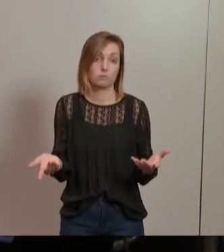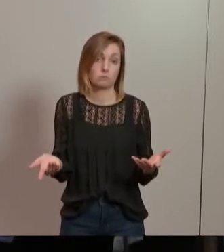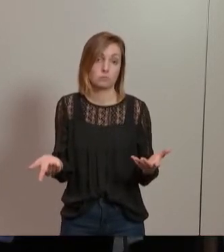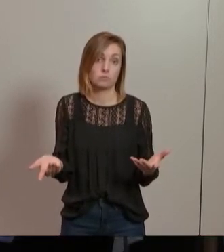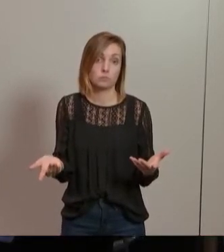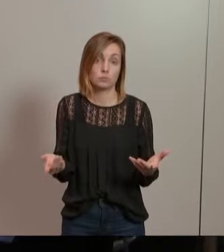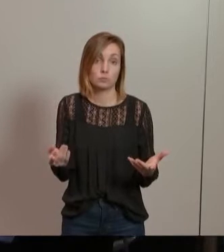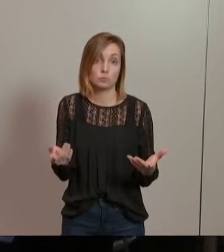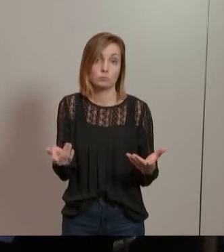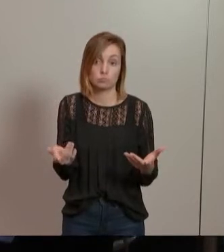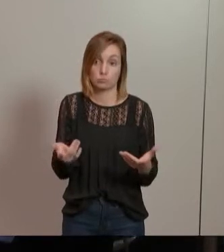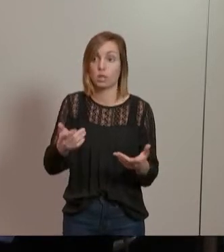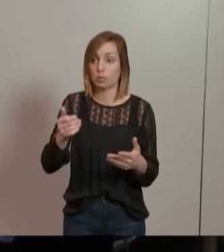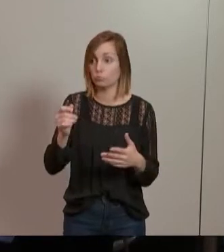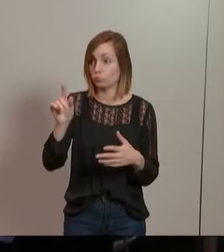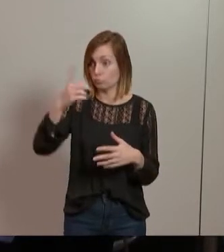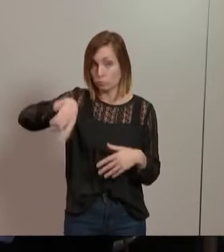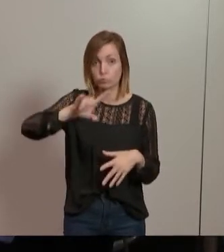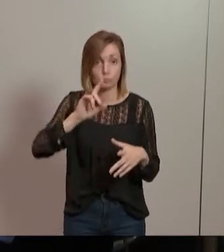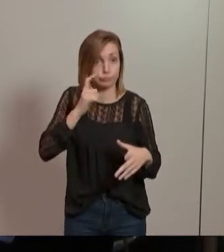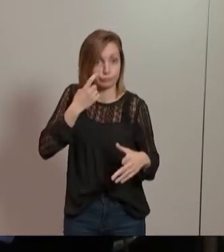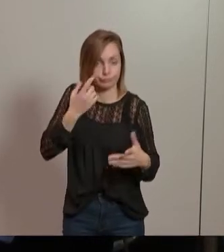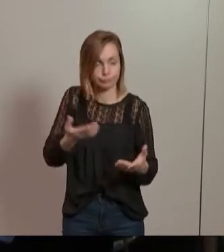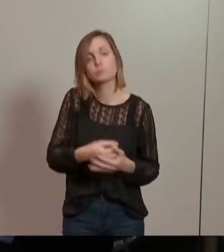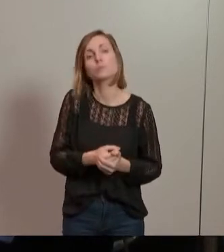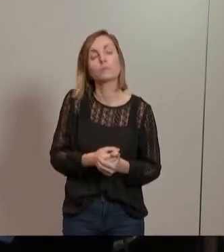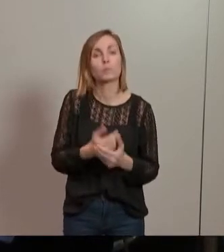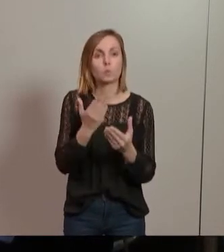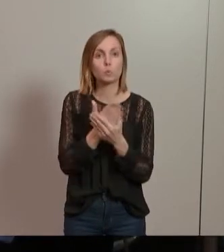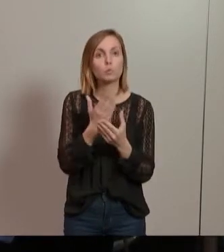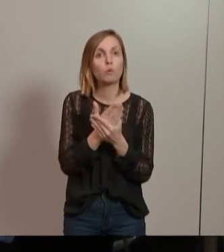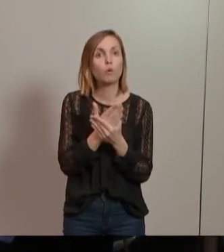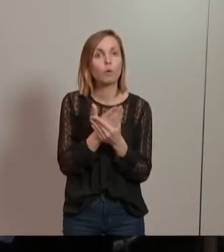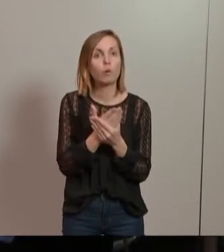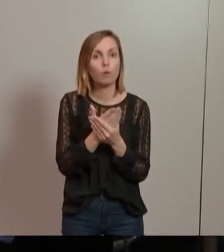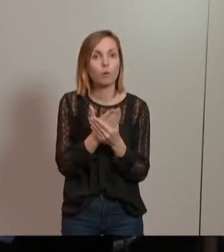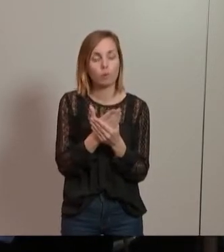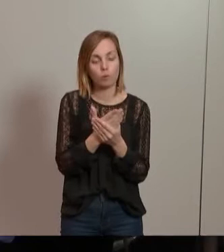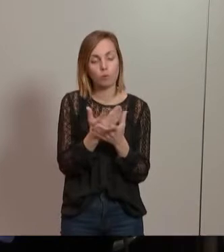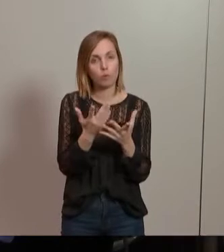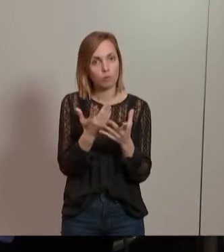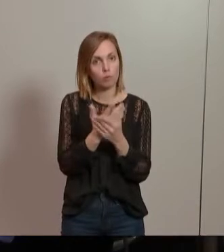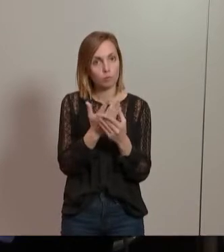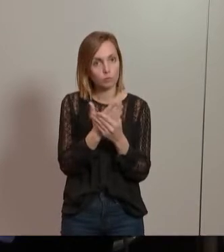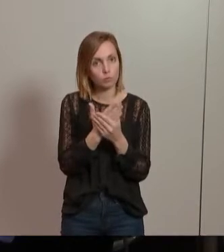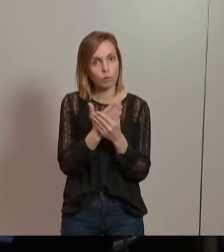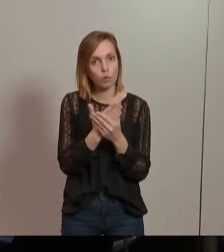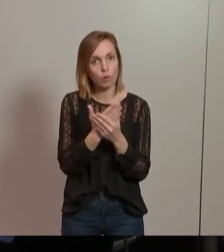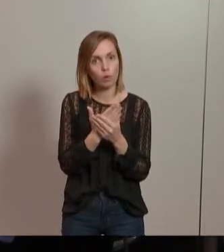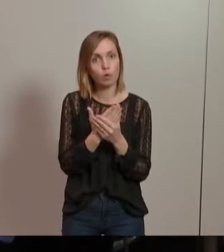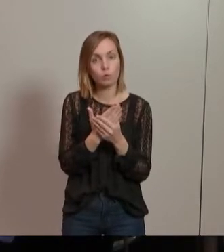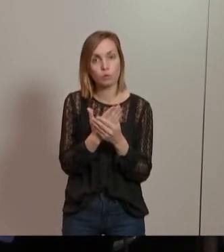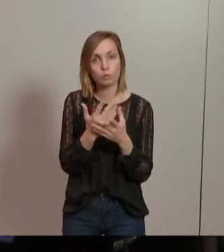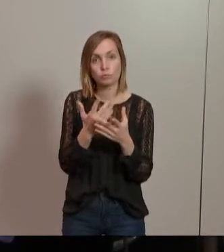pour responsabilité d'en prendre acte. Donc ce document a une structure, ce rapport, il a une structure qui est identique